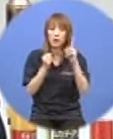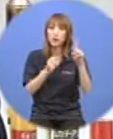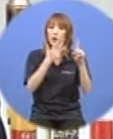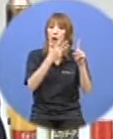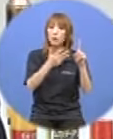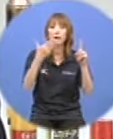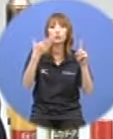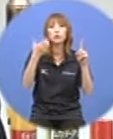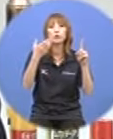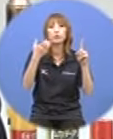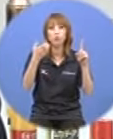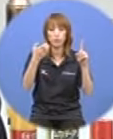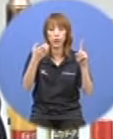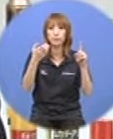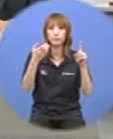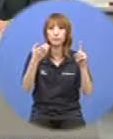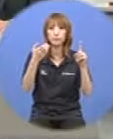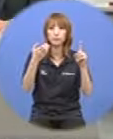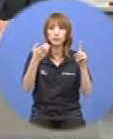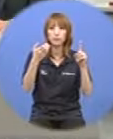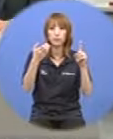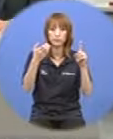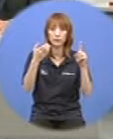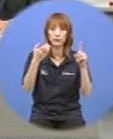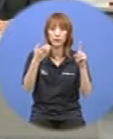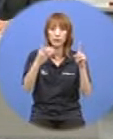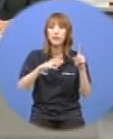1890年ですかね、で最